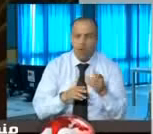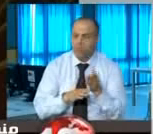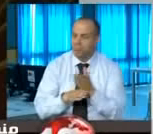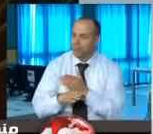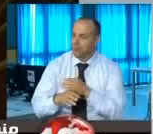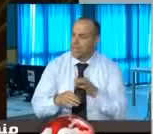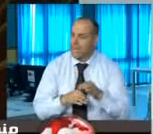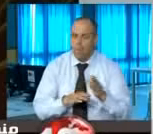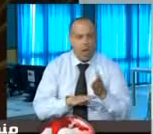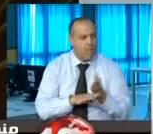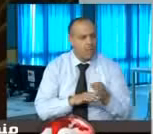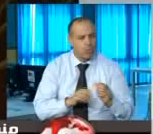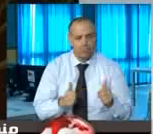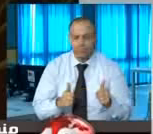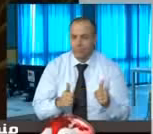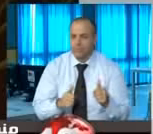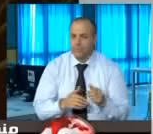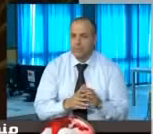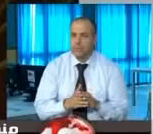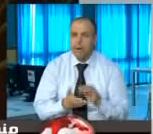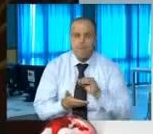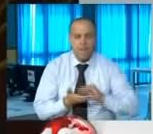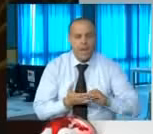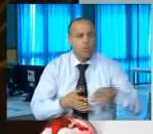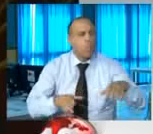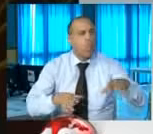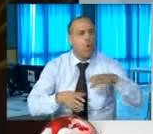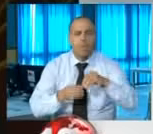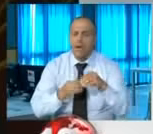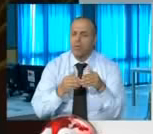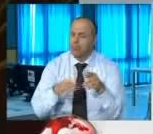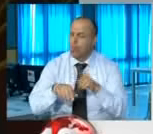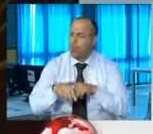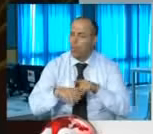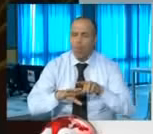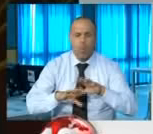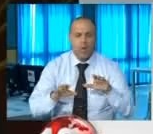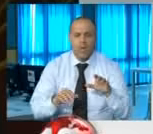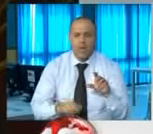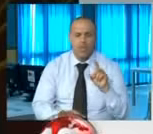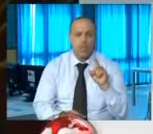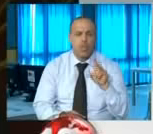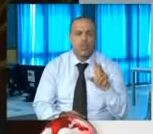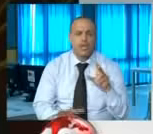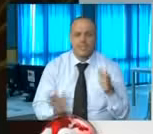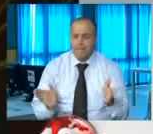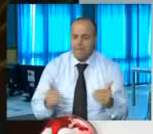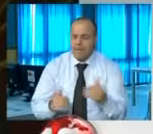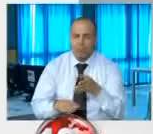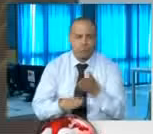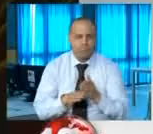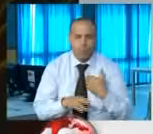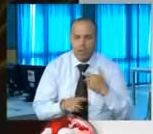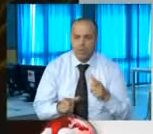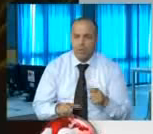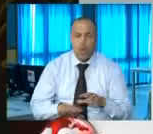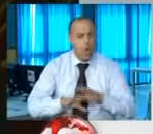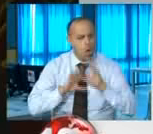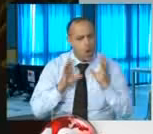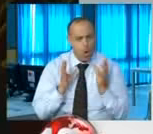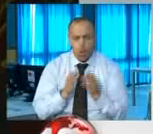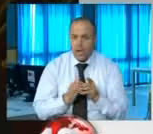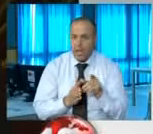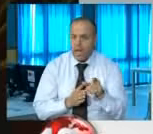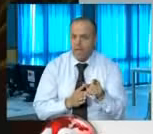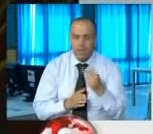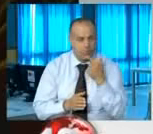الانتخابية، المكاتب والمراكز حلوا الكل في الوقت، 13 مركز احنا موجودين فيه. عموما العملية